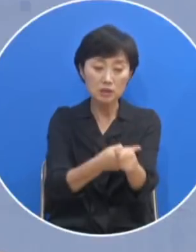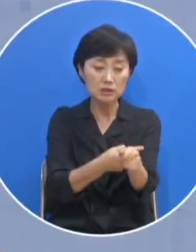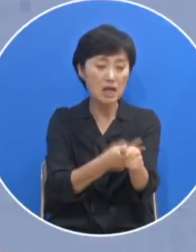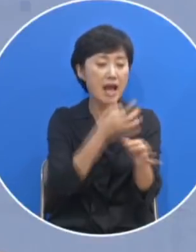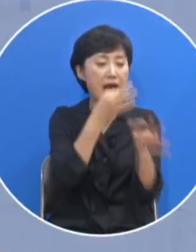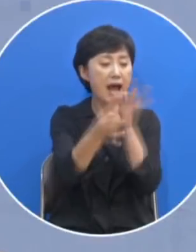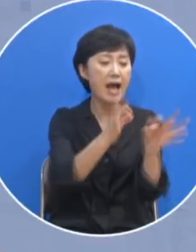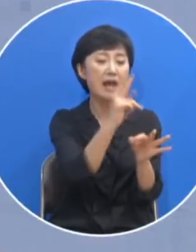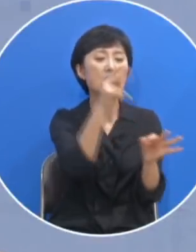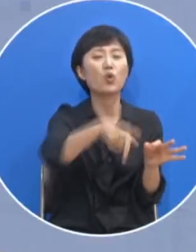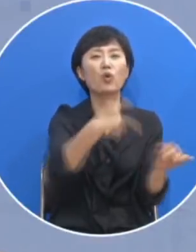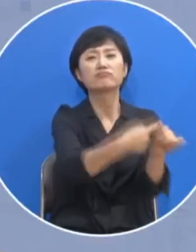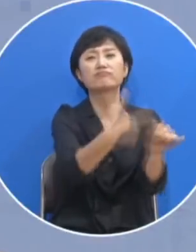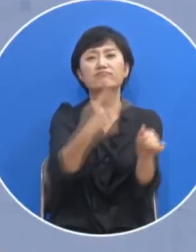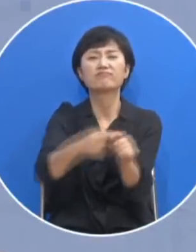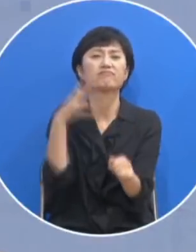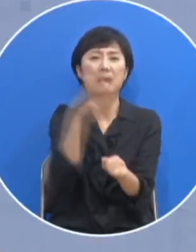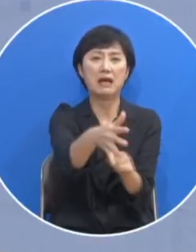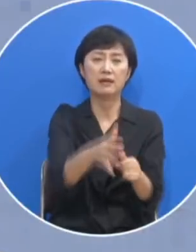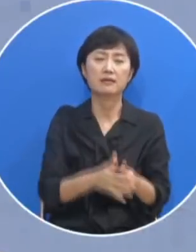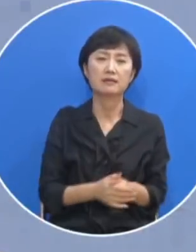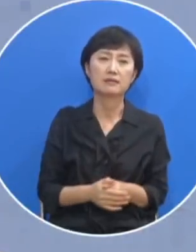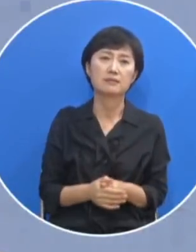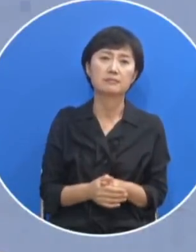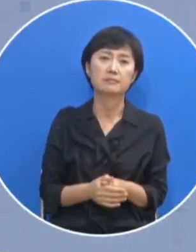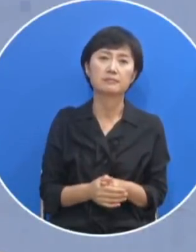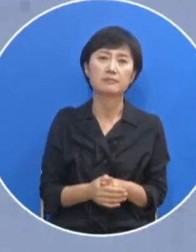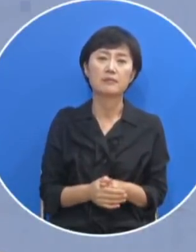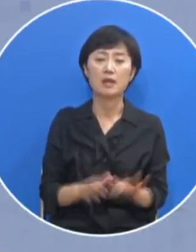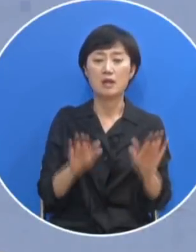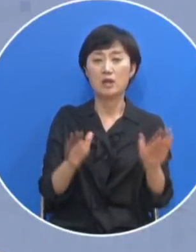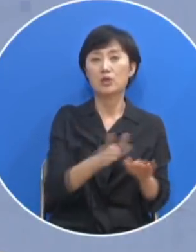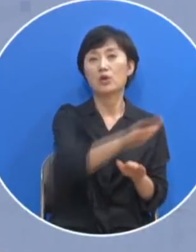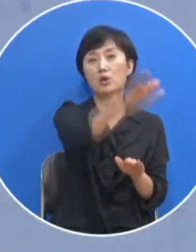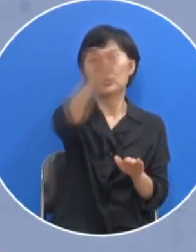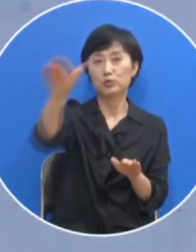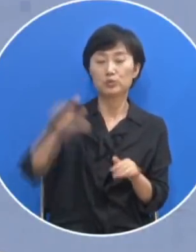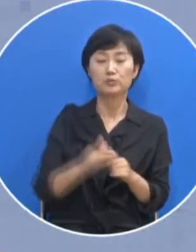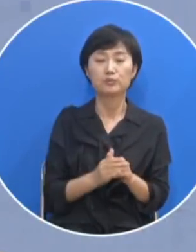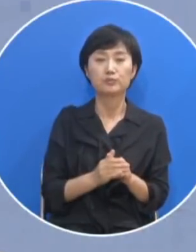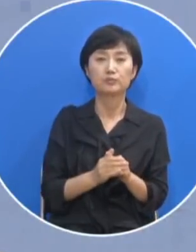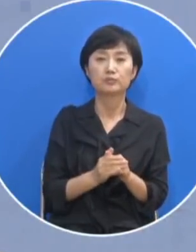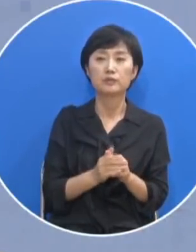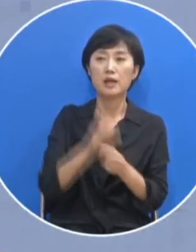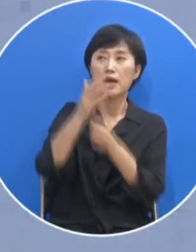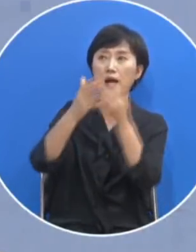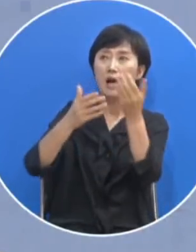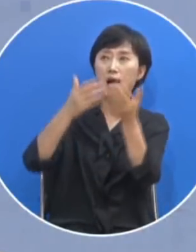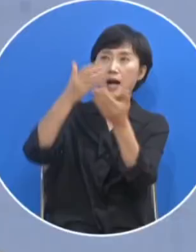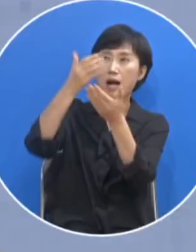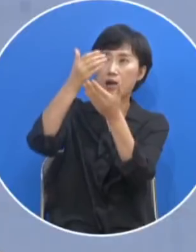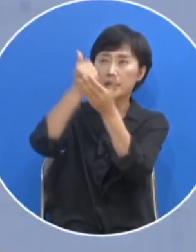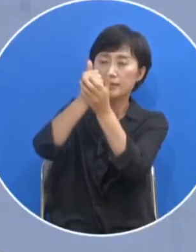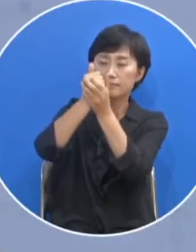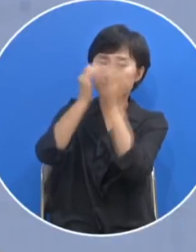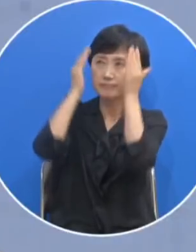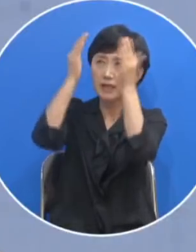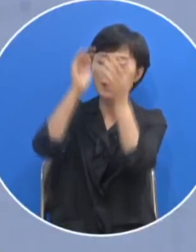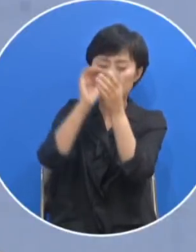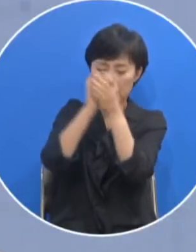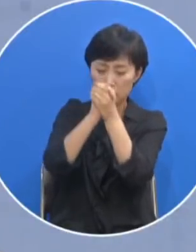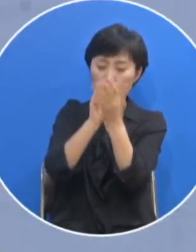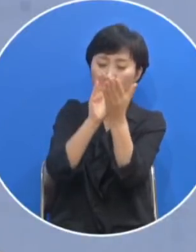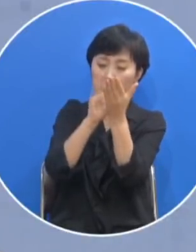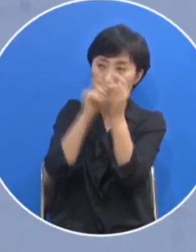놀러온 이 지금 비밀 2 기 도 비밀을 알게 되면 요 떨어집니다 eim 월 코파 월매